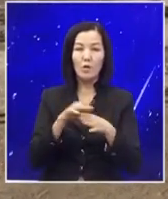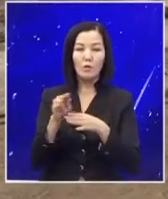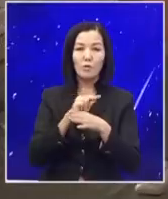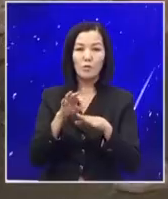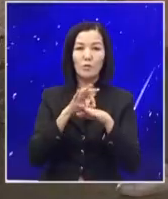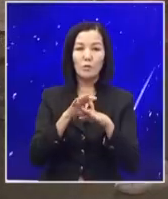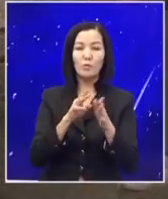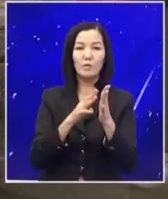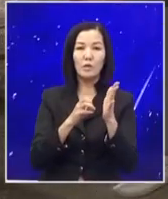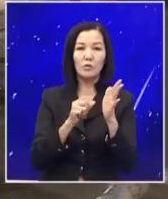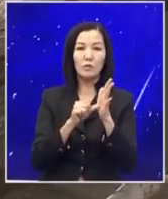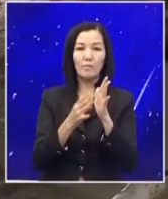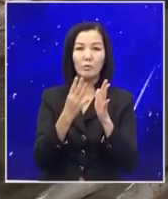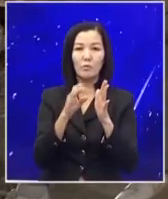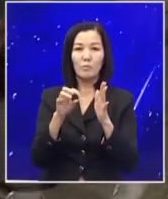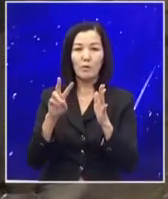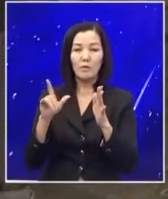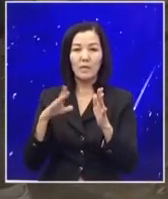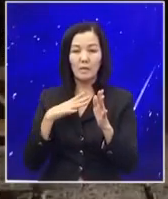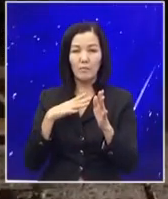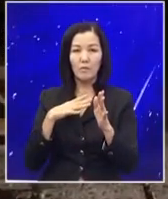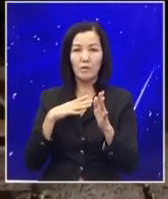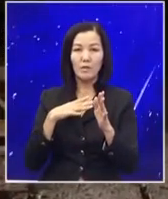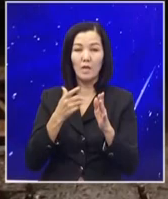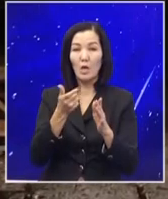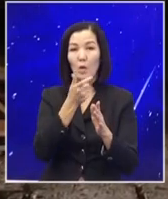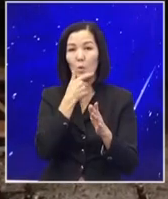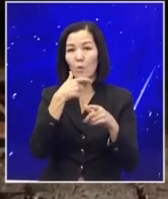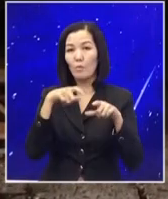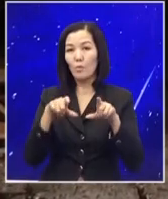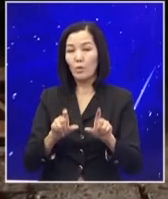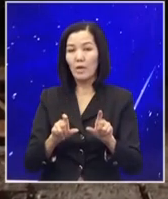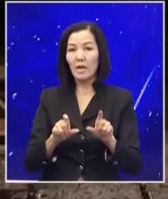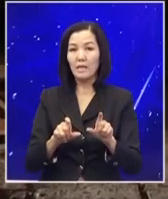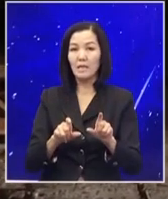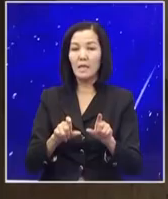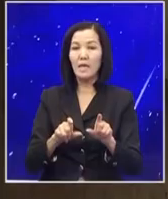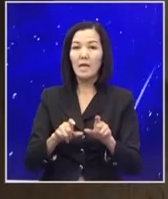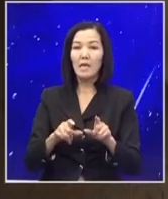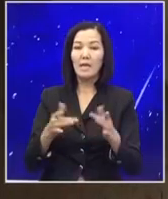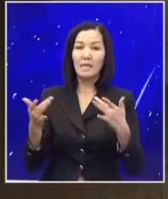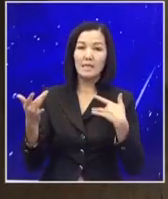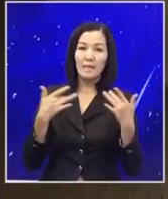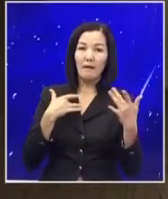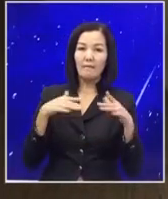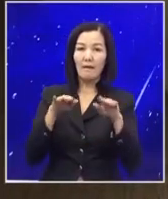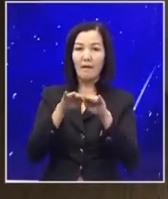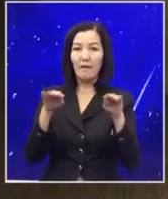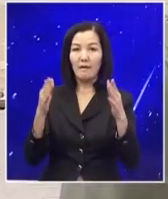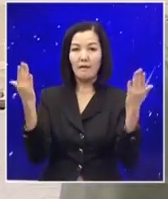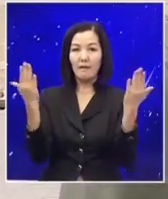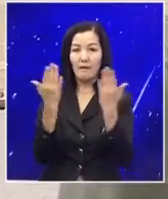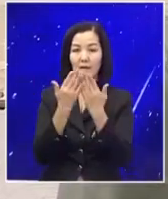жүргізуге 864 миллион теңге бөлінген. Оған көрермендер отыратын орындықтар, акустика, сахна безендіру мен LED-экрандар